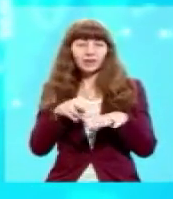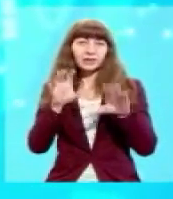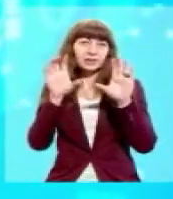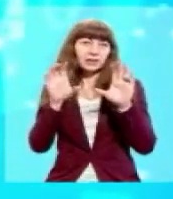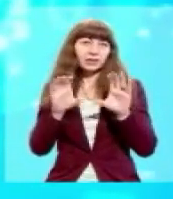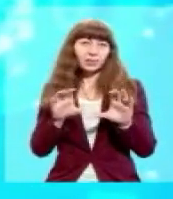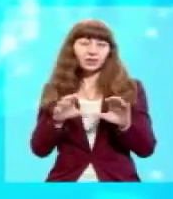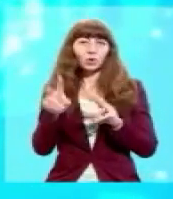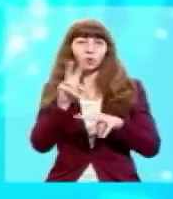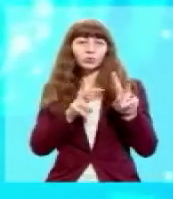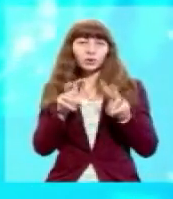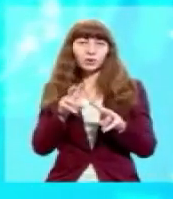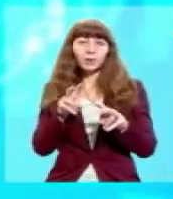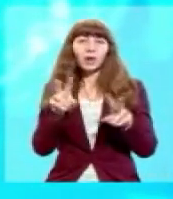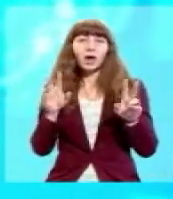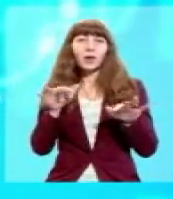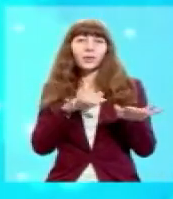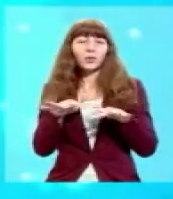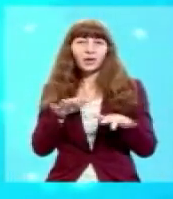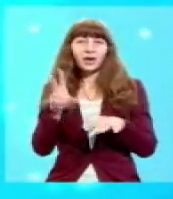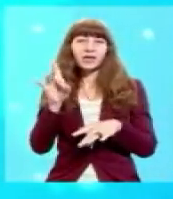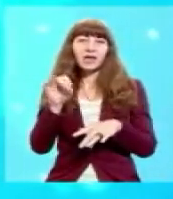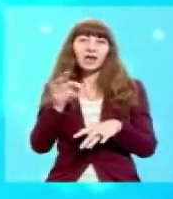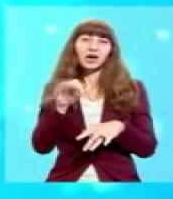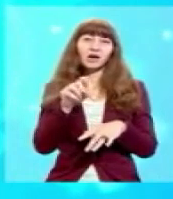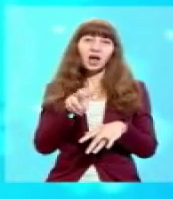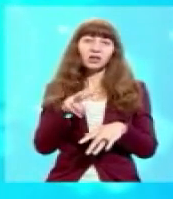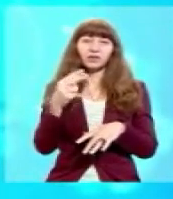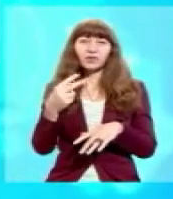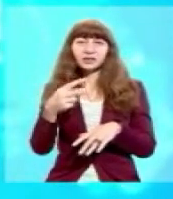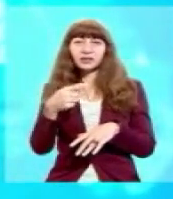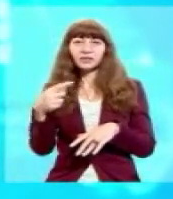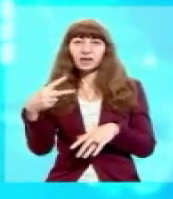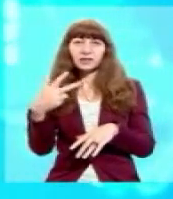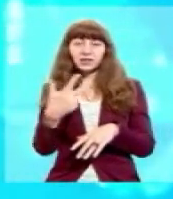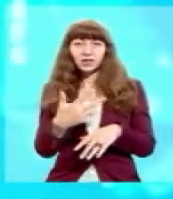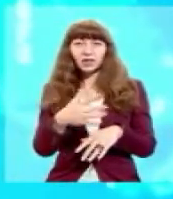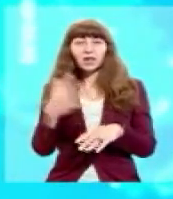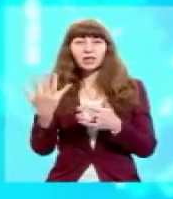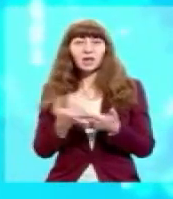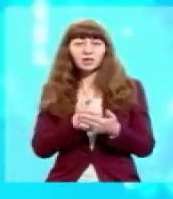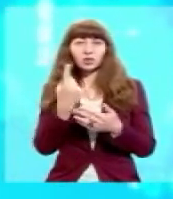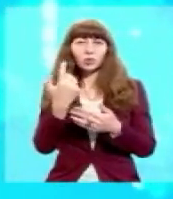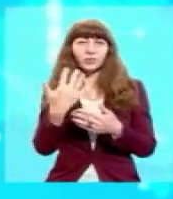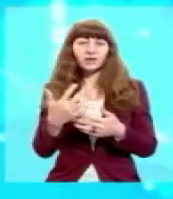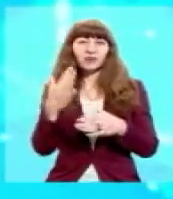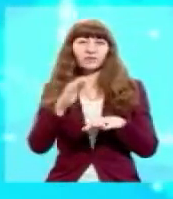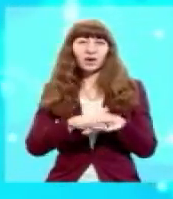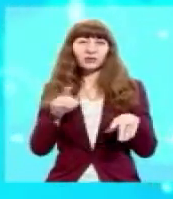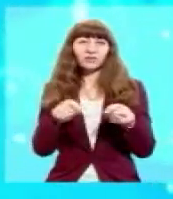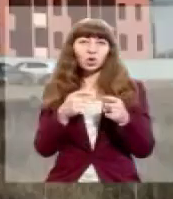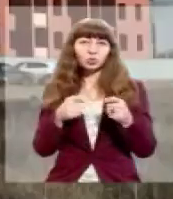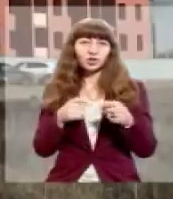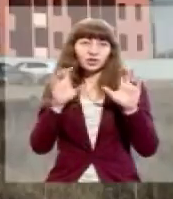6 шетелдік аймақ аумағынан шығарып, 150-ден астам көші-қон заңнамасын бұзу фактілерін анықтады. Толығырақ келесі бейнематериалда.